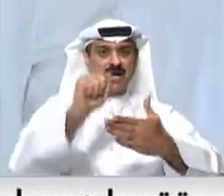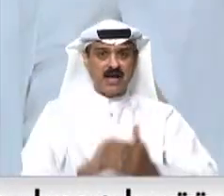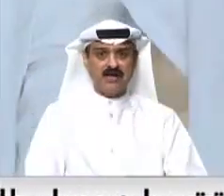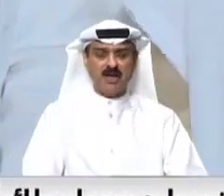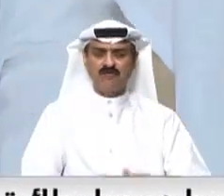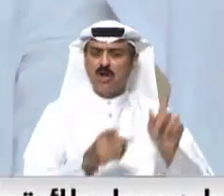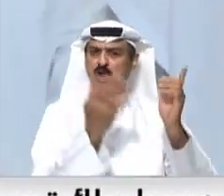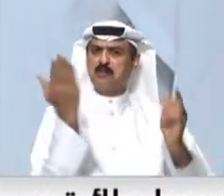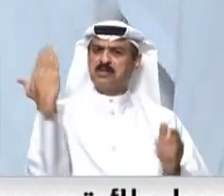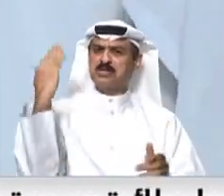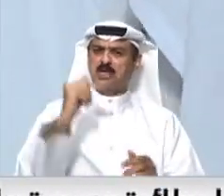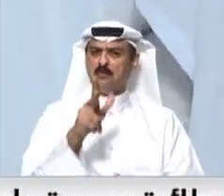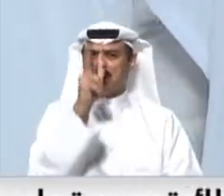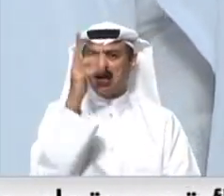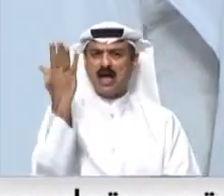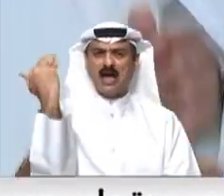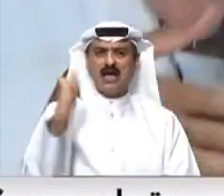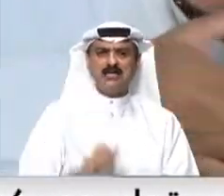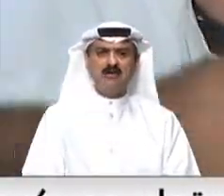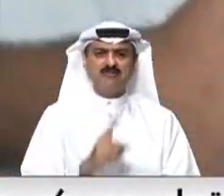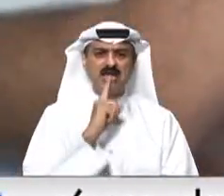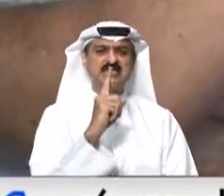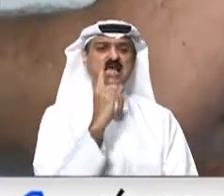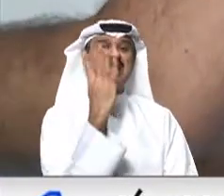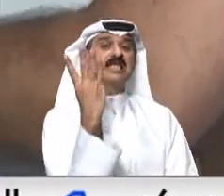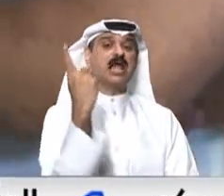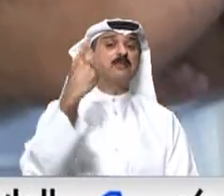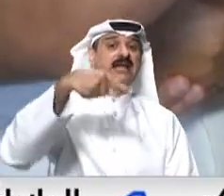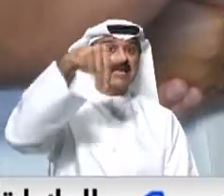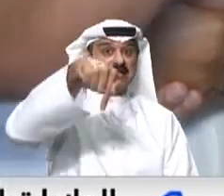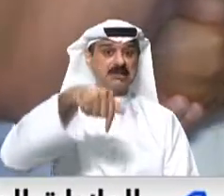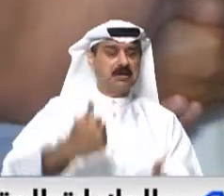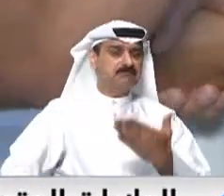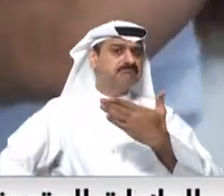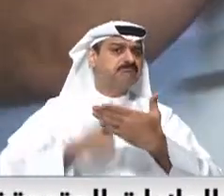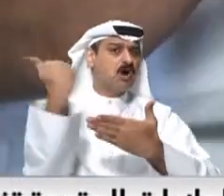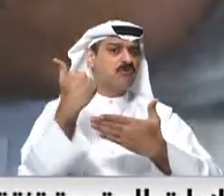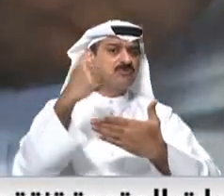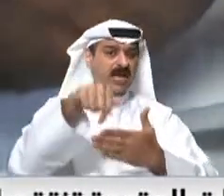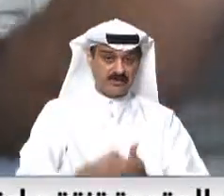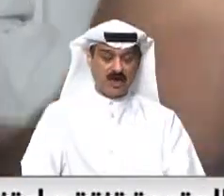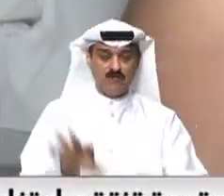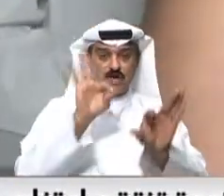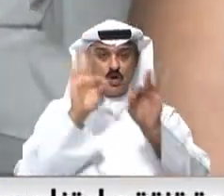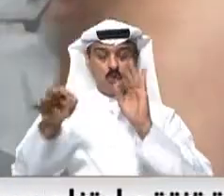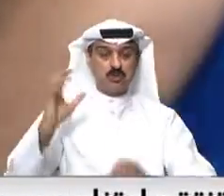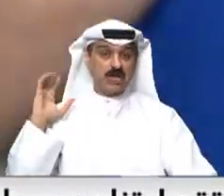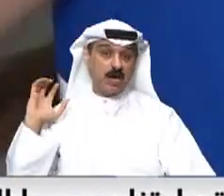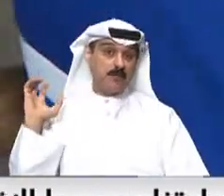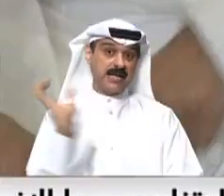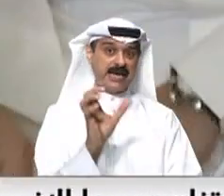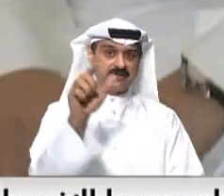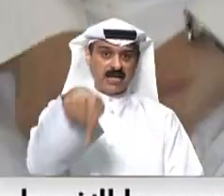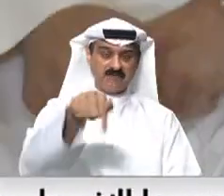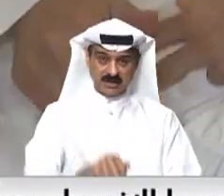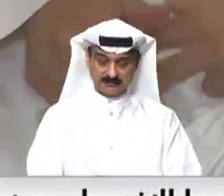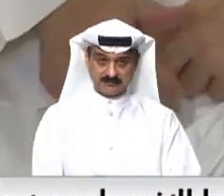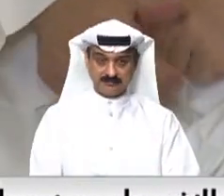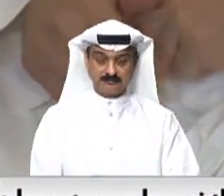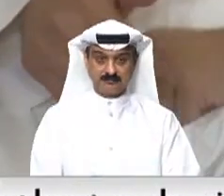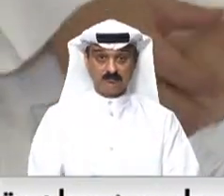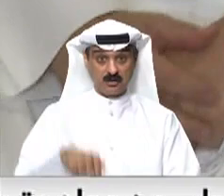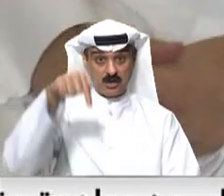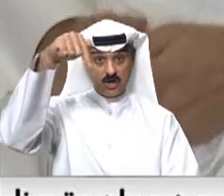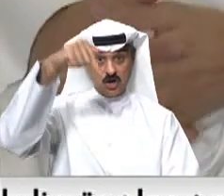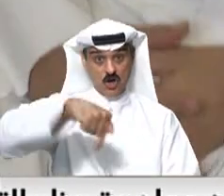لمنصات التتويج وسط استقبال مميز واهتمام كبير بمنتخب اليد المقاتل. اليوم